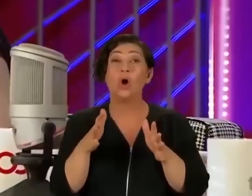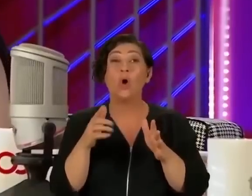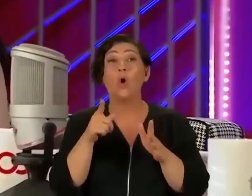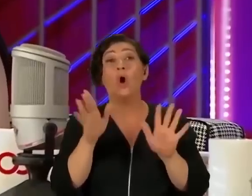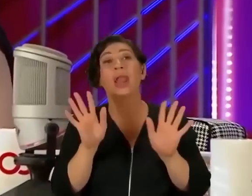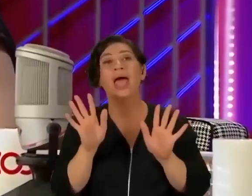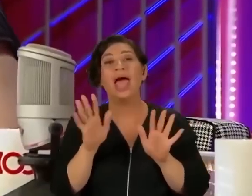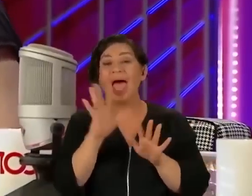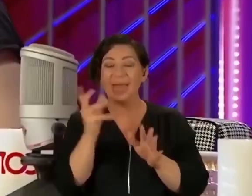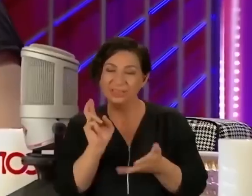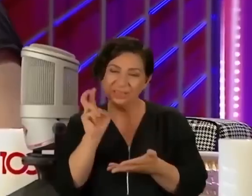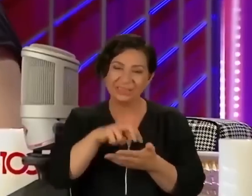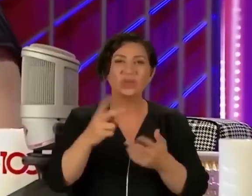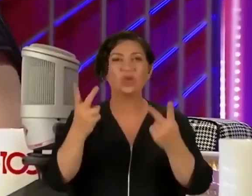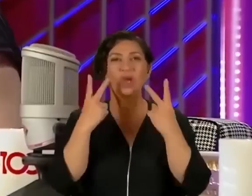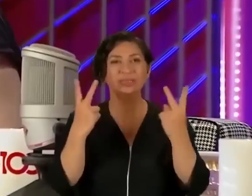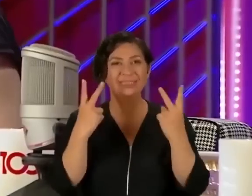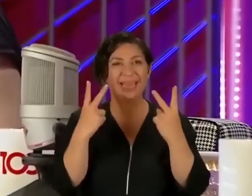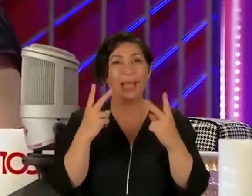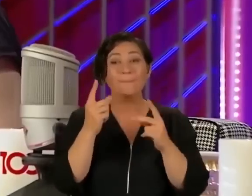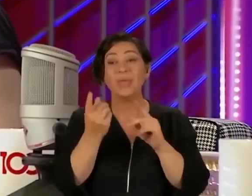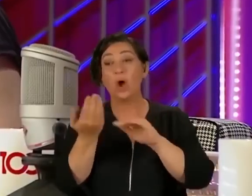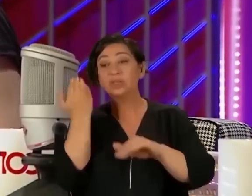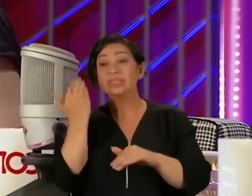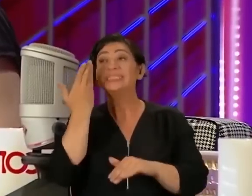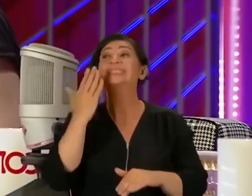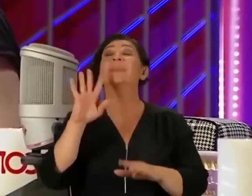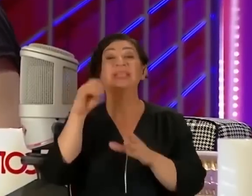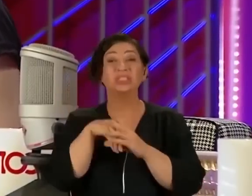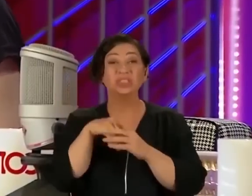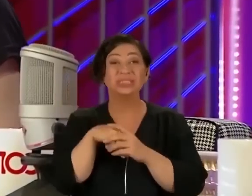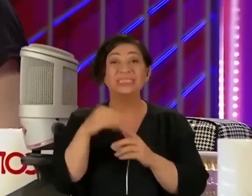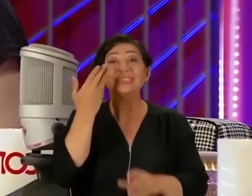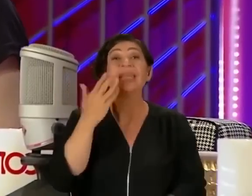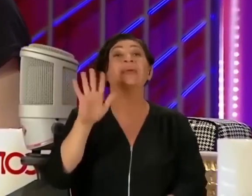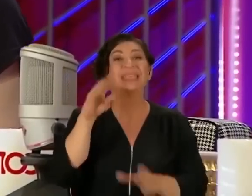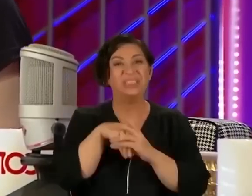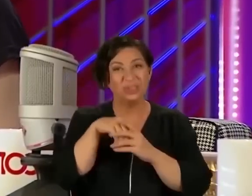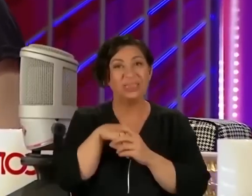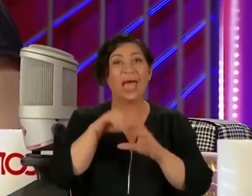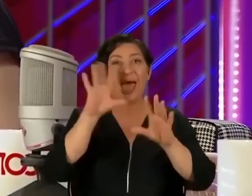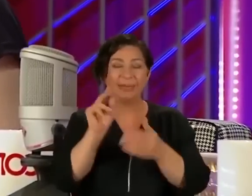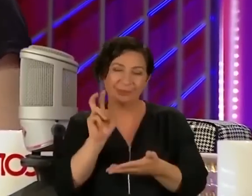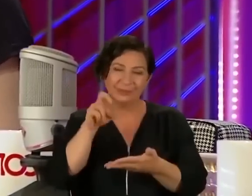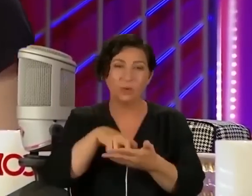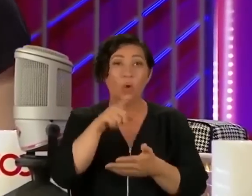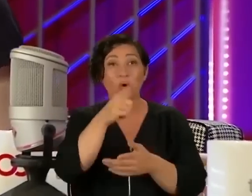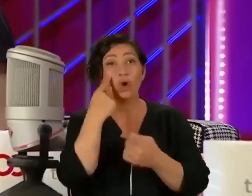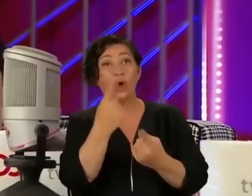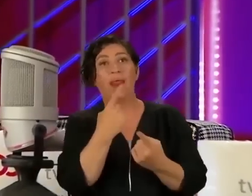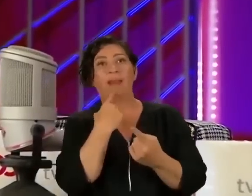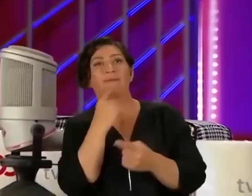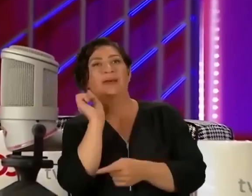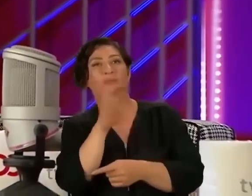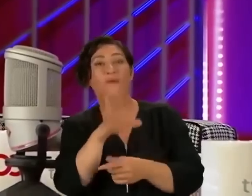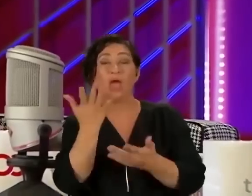öyle abi. Yani her çıktığın gösteri, hani insanlar bir öncekini izlemediği için, seyretmedikleri için her çıktığında seni ona göre